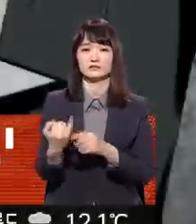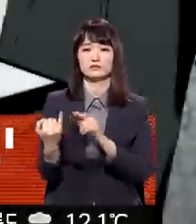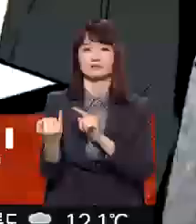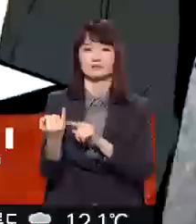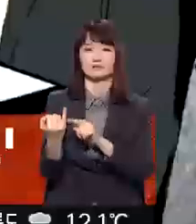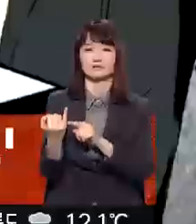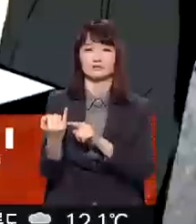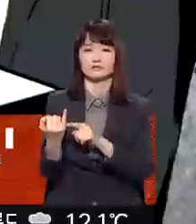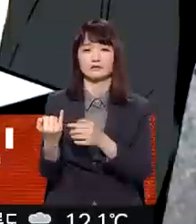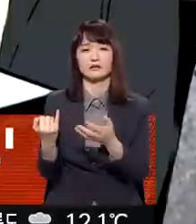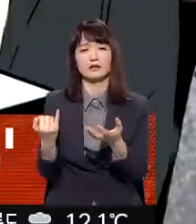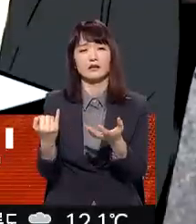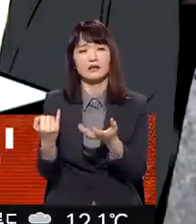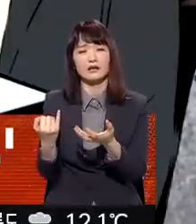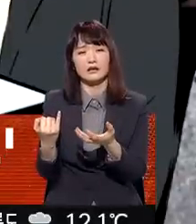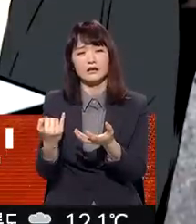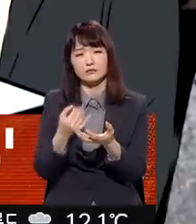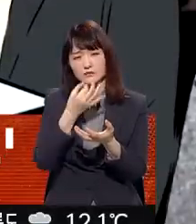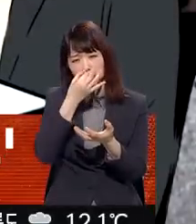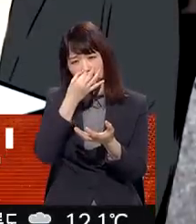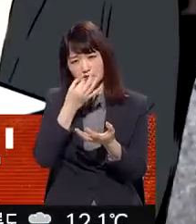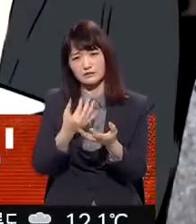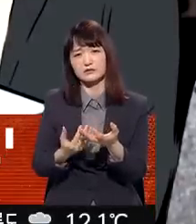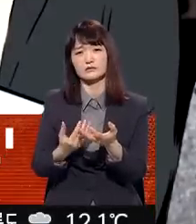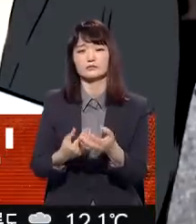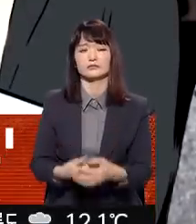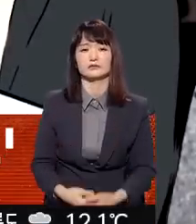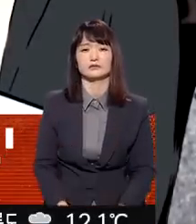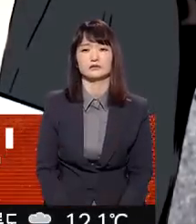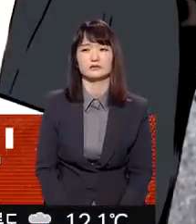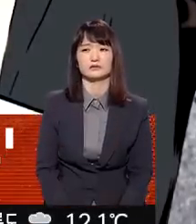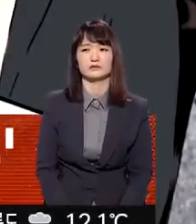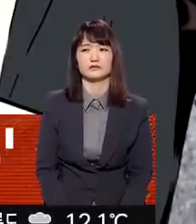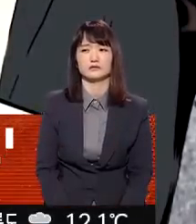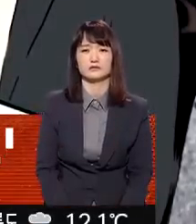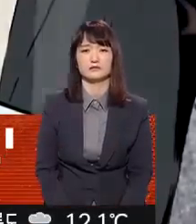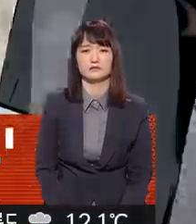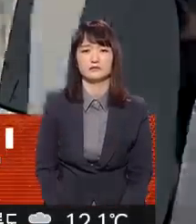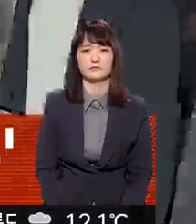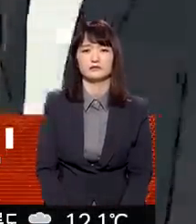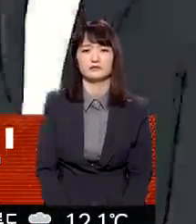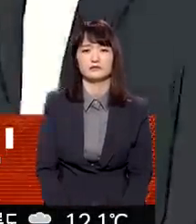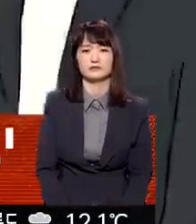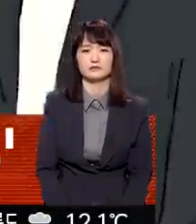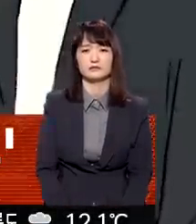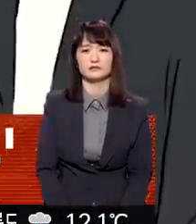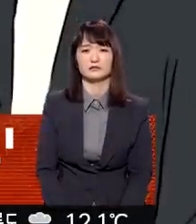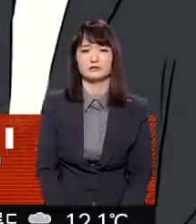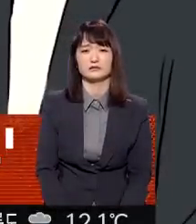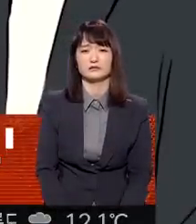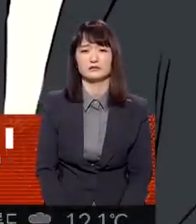경우는 아프다라고 힘들다라고 얘기를 했다고 합니다. 아니 이게